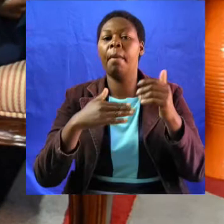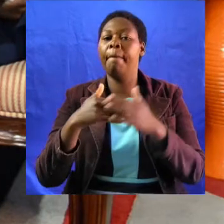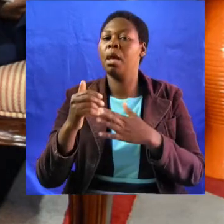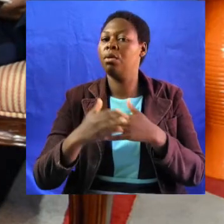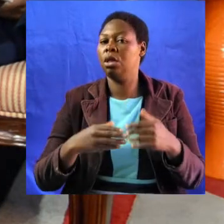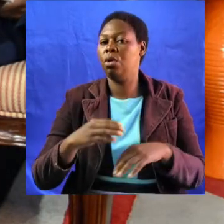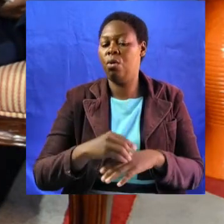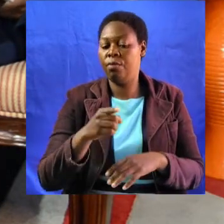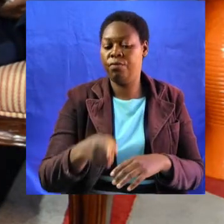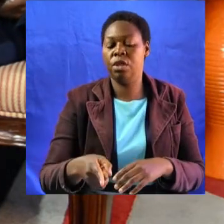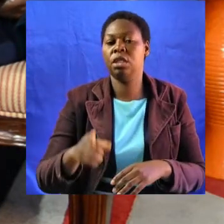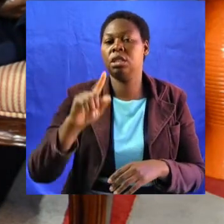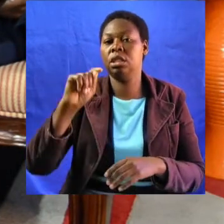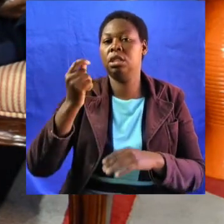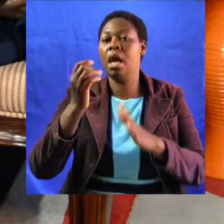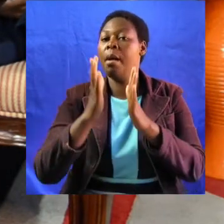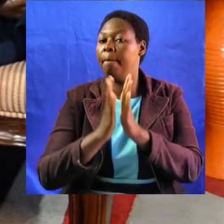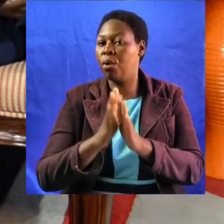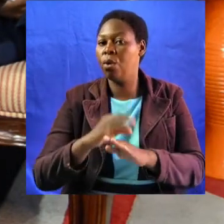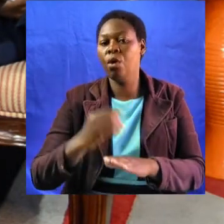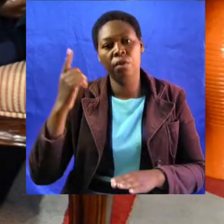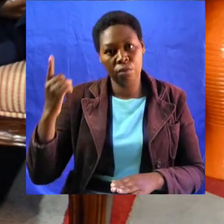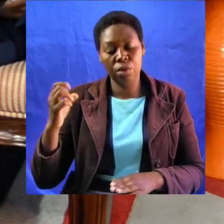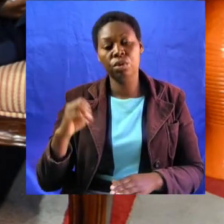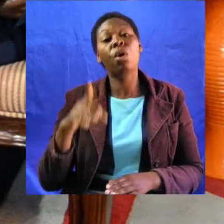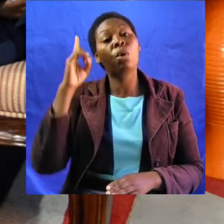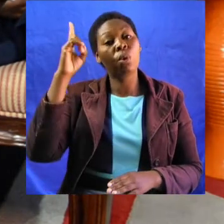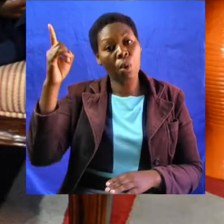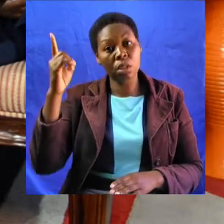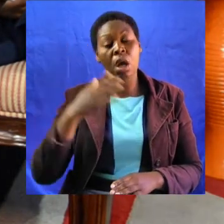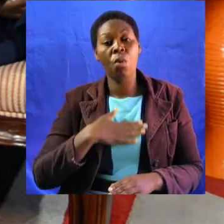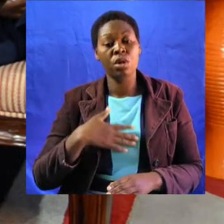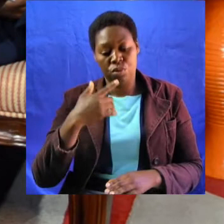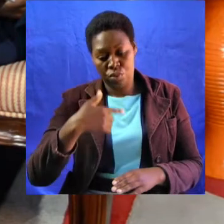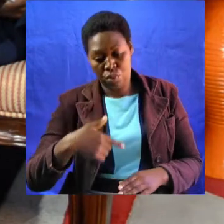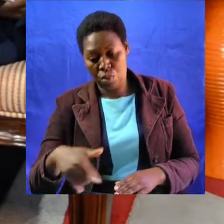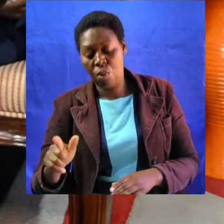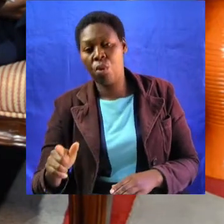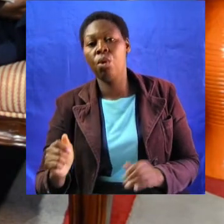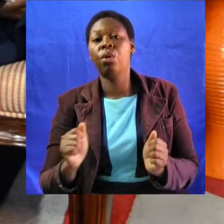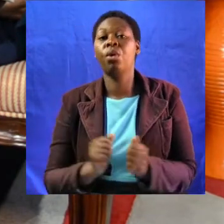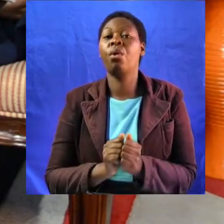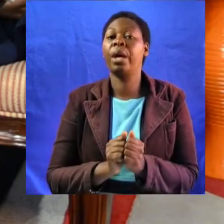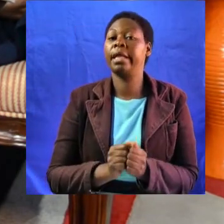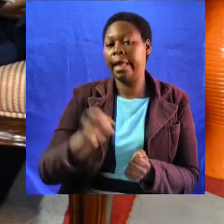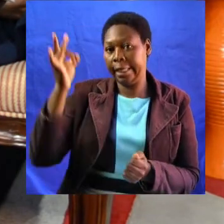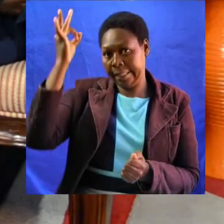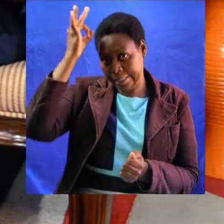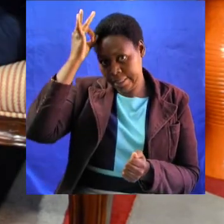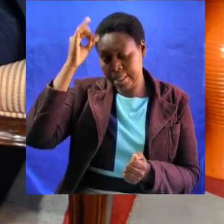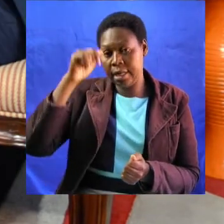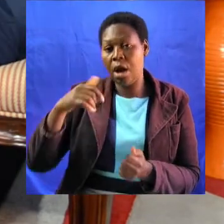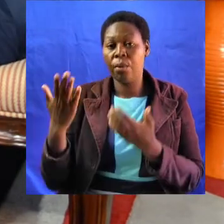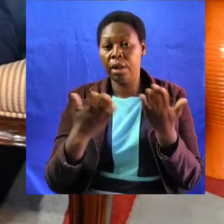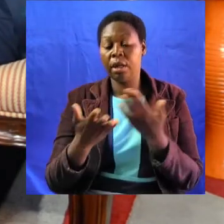Saka paakaona vanhu vake vaaraiti. Mwari ndokuda kuchinodhila kwamambo kuri kunetsa. Saka ngatiendei pana Ezra